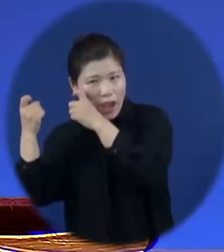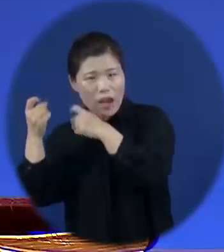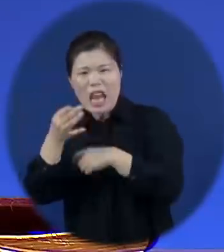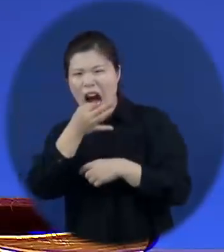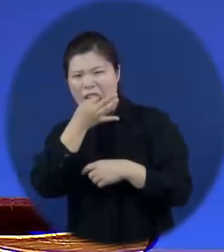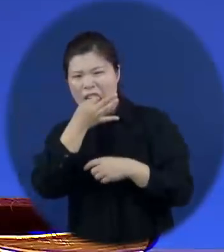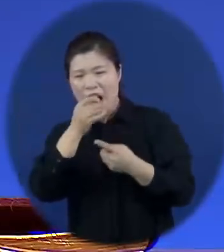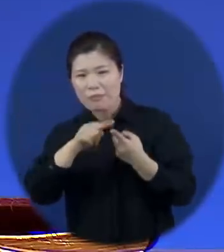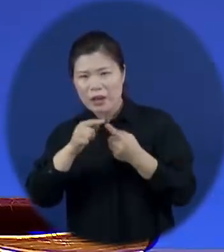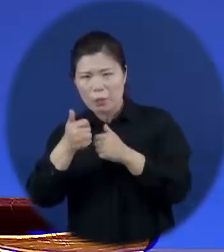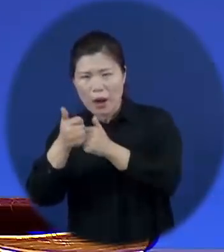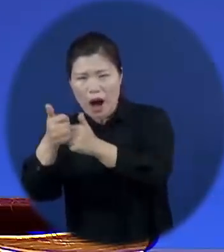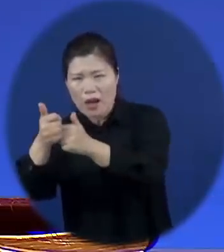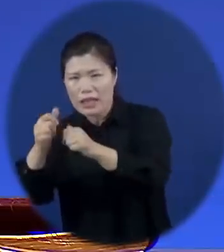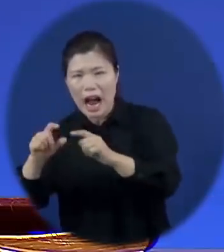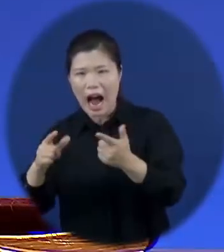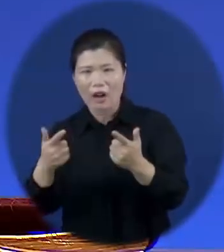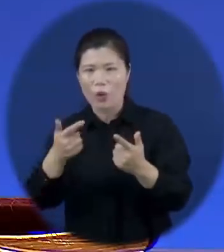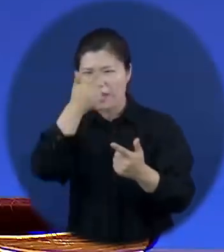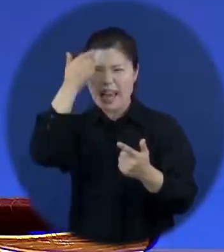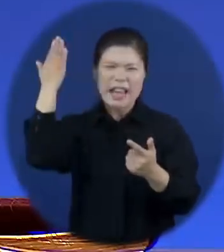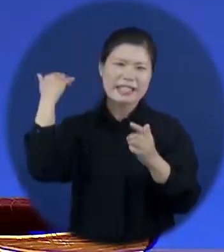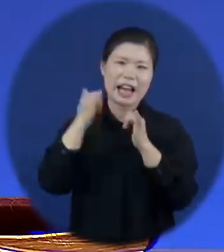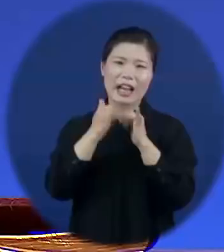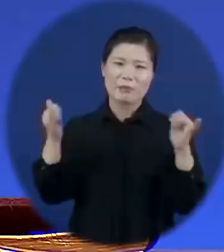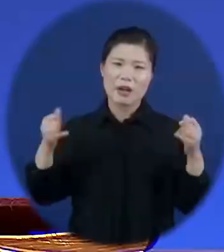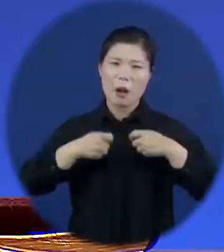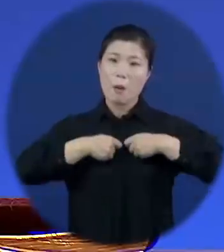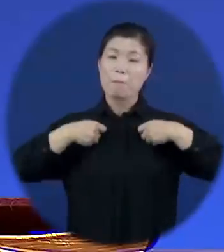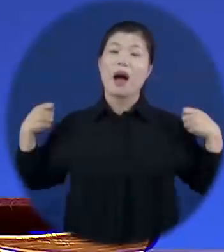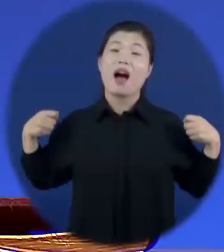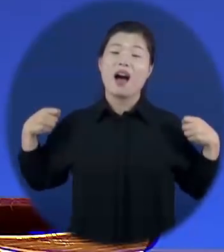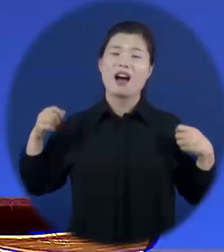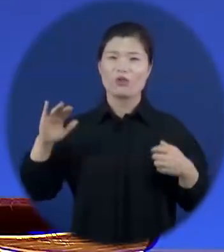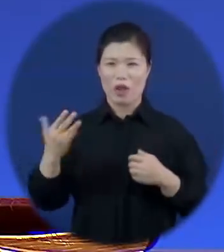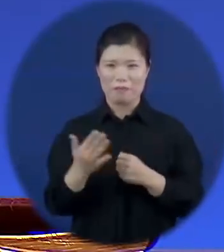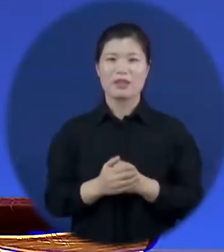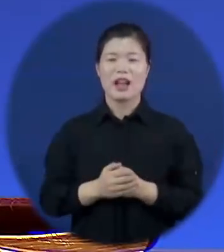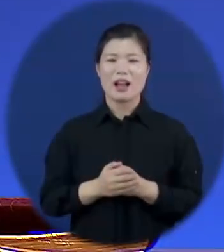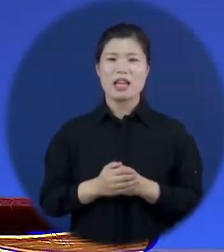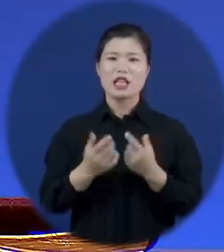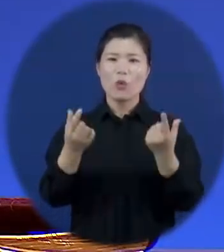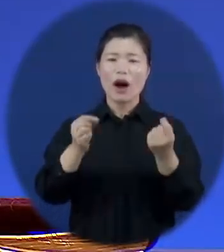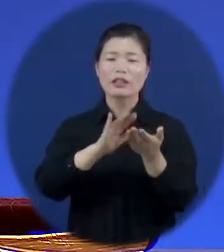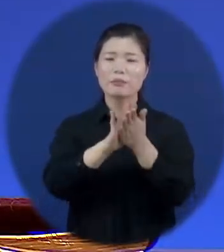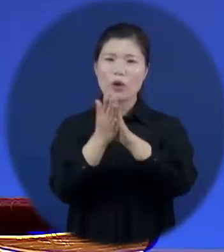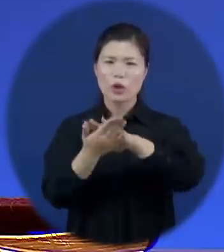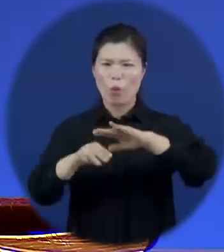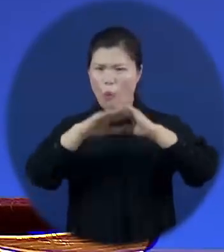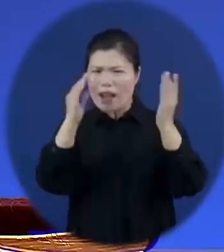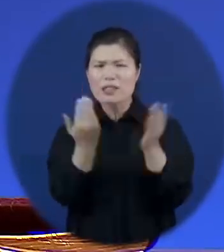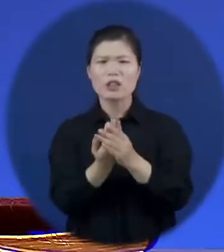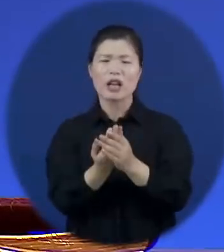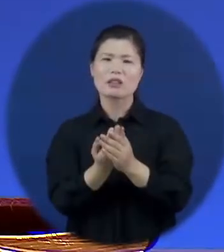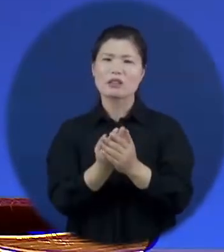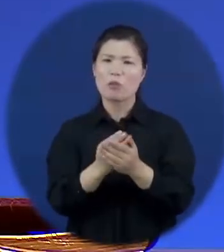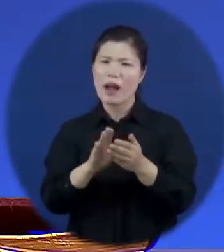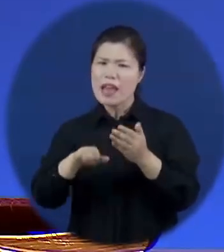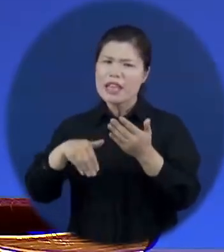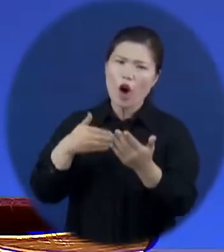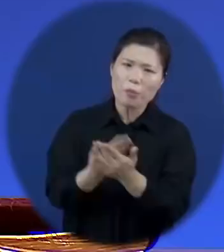따라 썩어져가는 구습을 따르는 옛사람을 벗어버리게 됩니다. 이러한 변화는 엄청난 혁명과